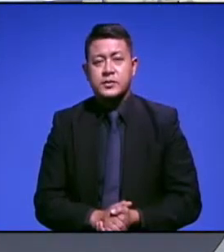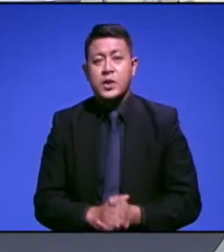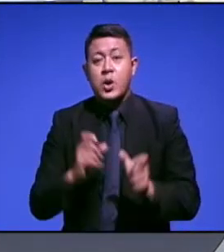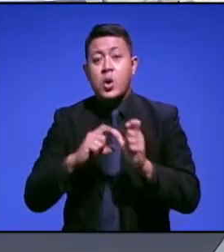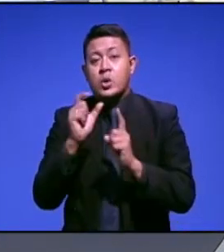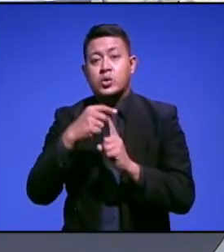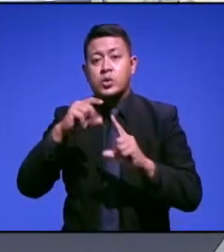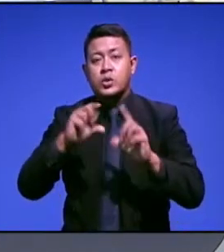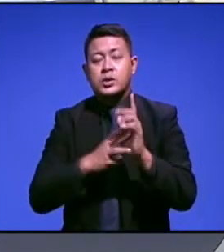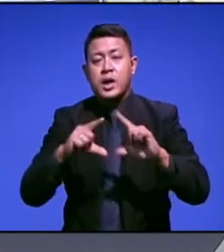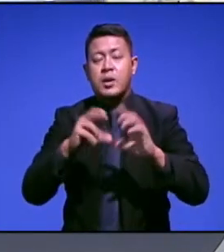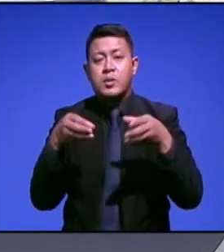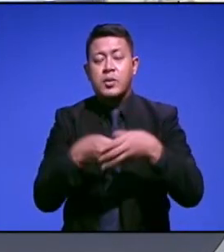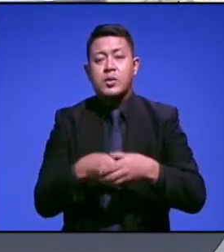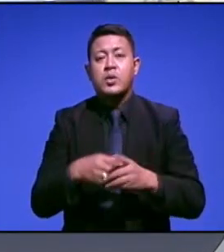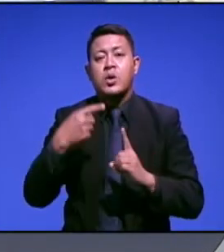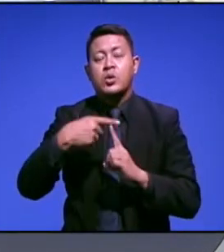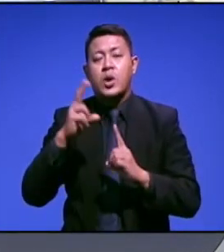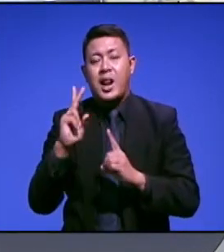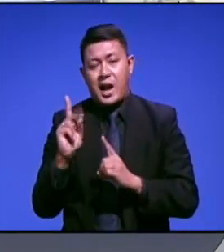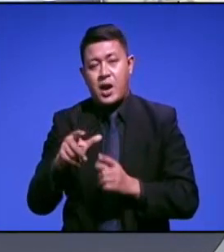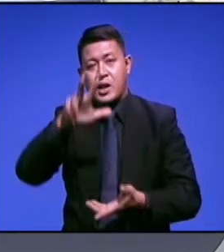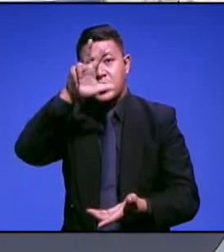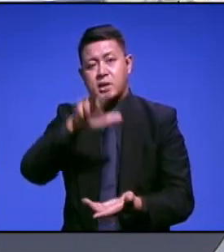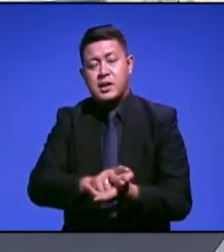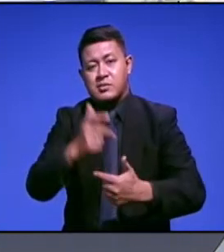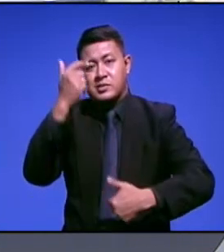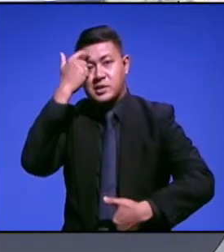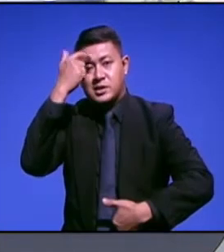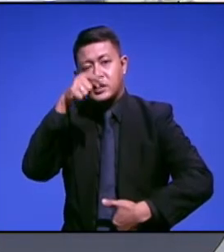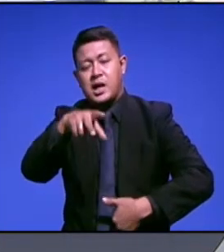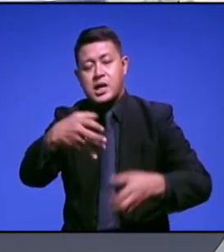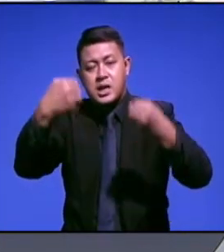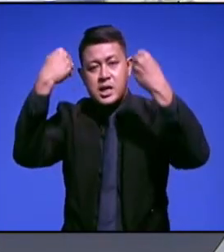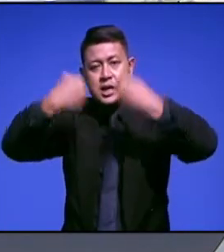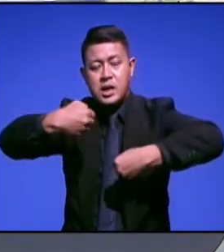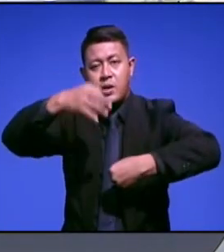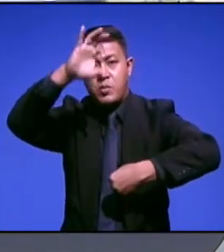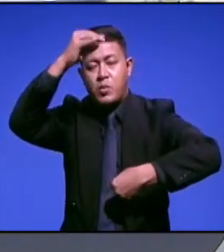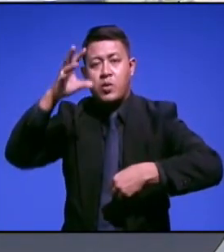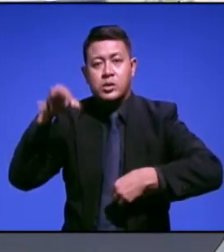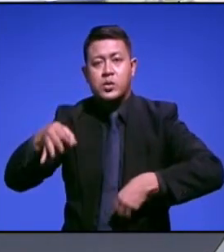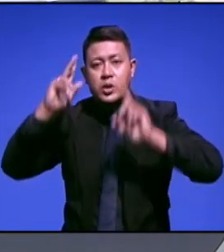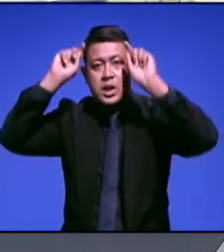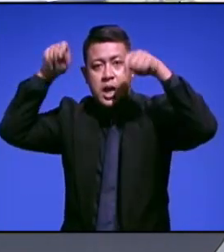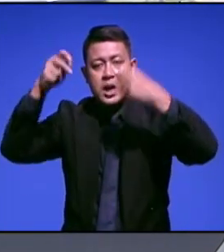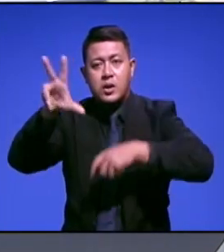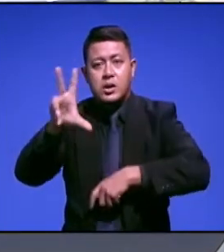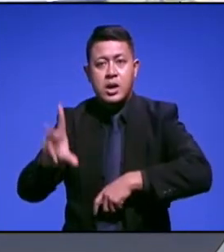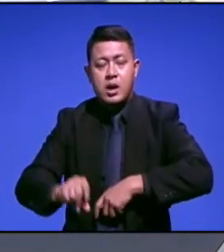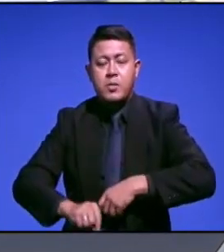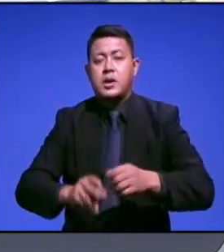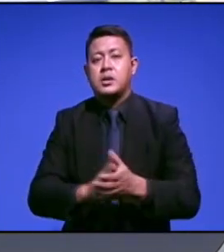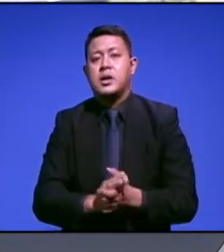Sutarman, pimpinan Paguyuban Tunggal Rahayu, ditetapkan sebagai tersangka dan ditahan Polres Garut, Jawa Barat. Selain dikenakan